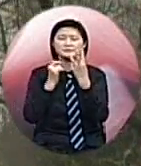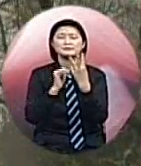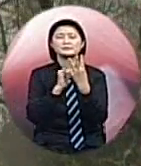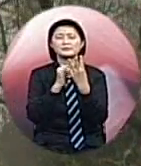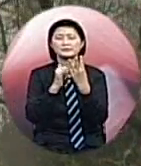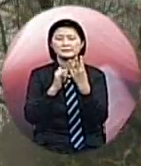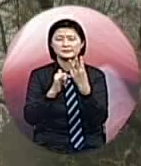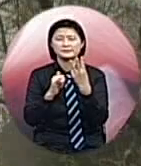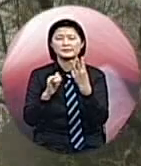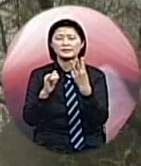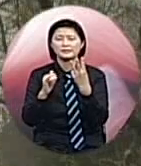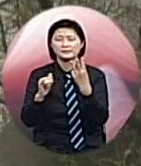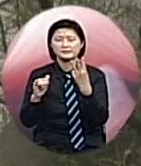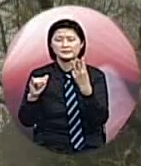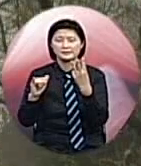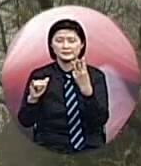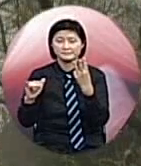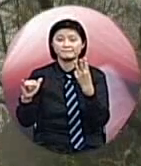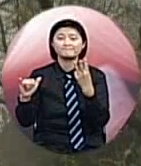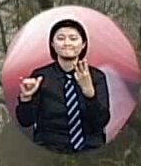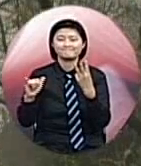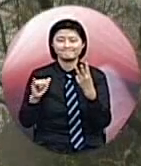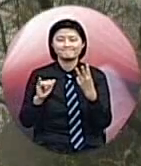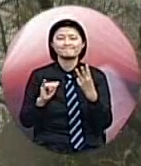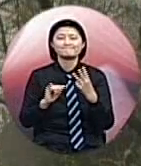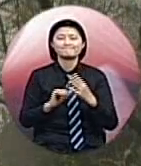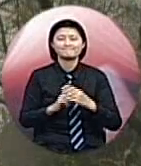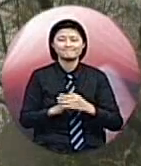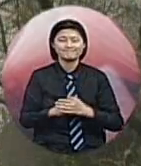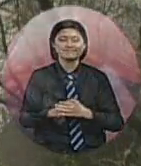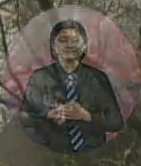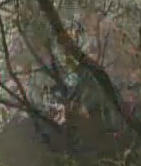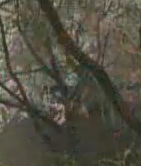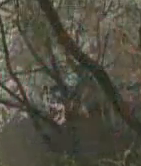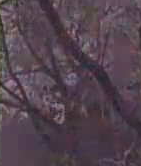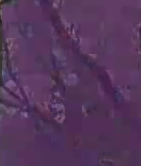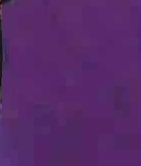사랑했다는 새 사람.